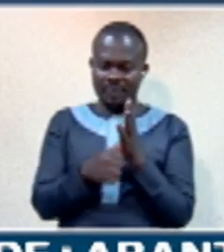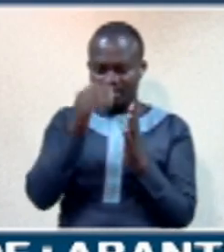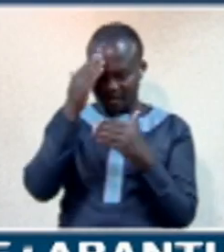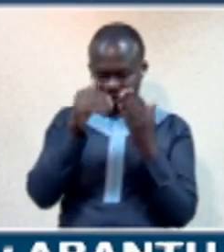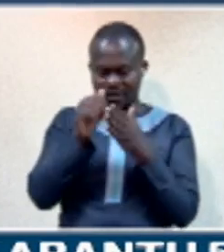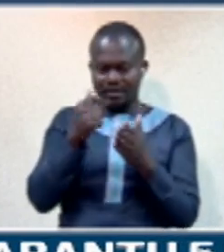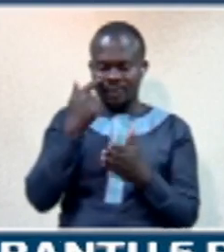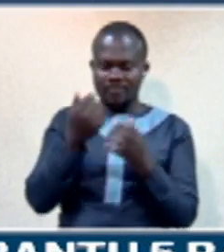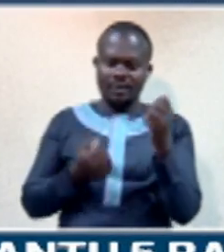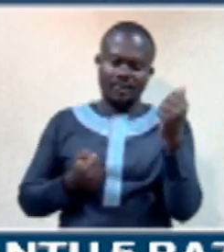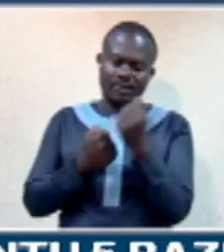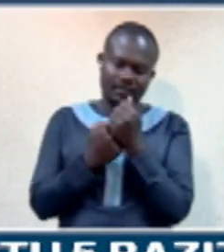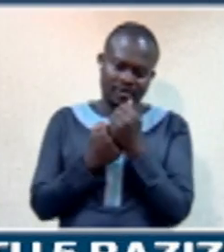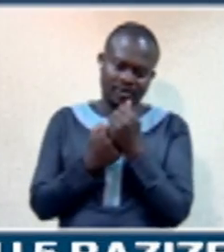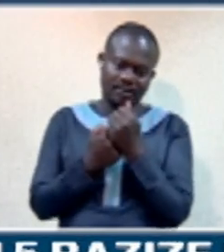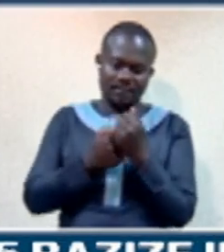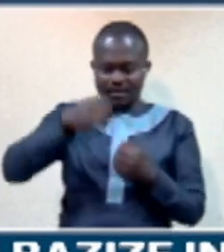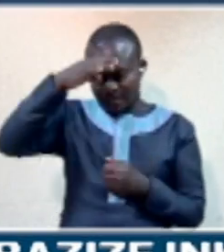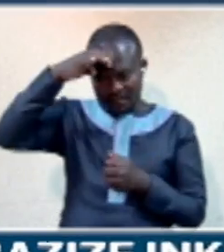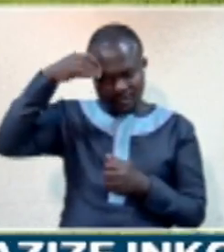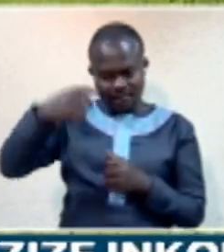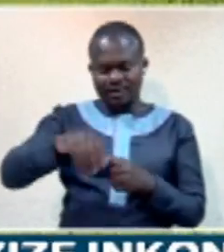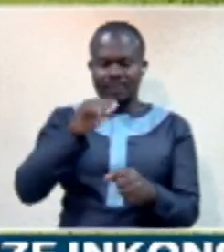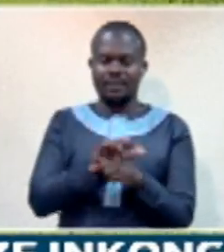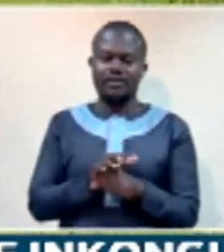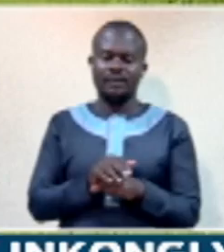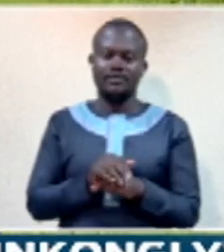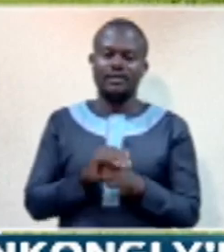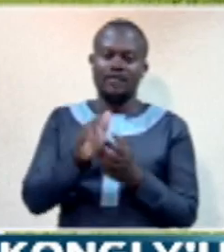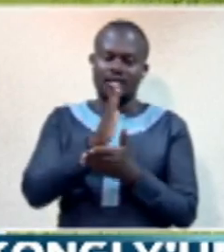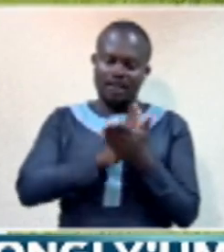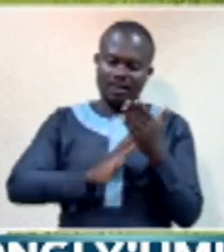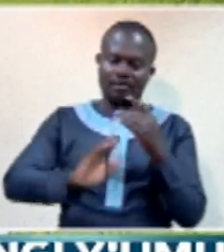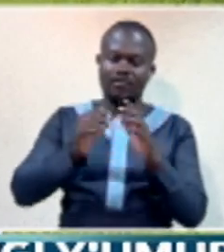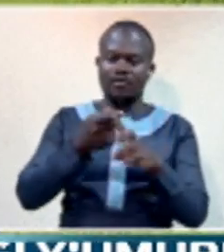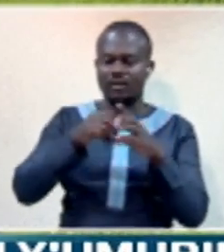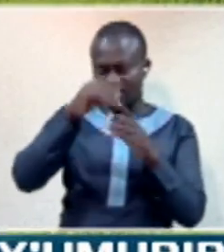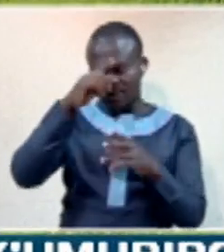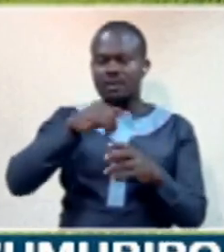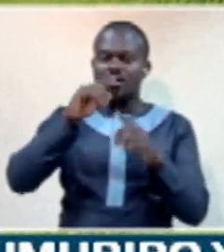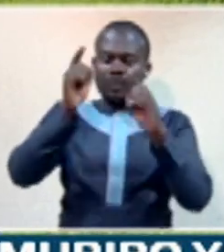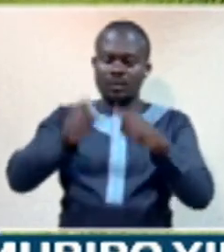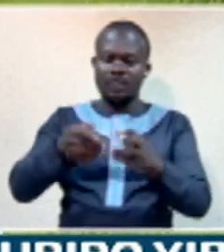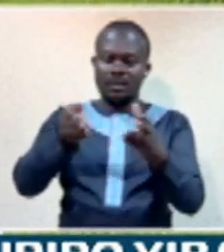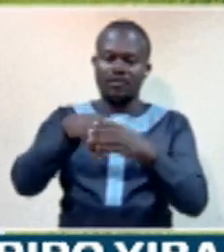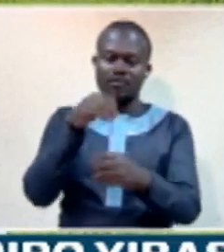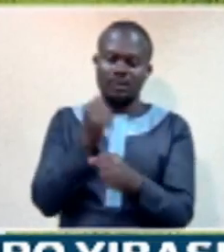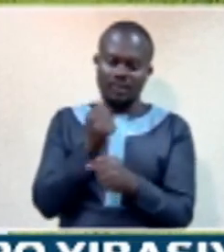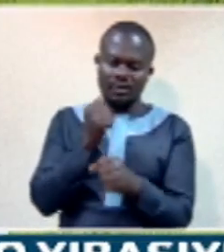ngo tubone ubufasha byaragoranye cyane. Igice kimwe cyo guturuka Nyabugogo kugera hano ku kazi,